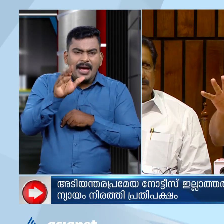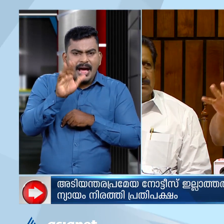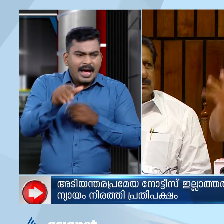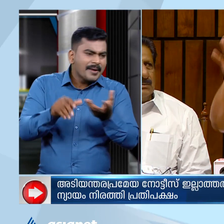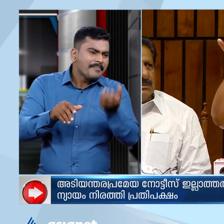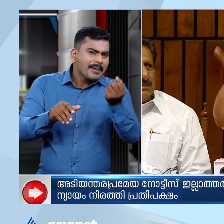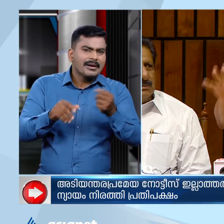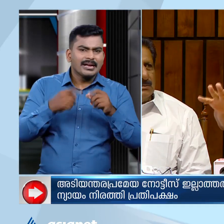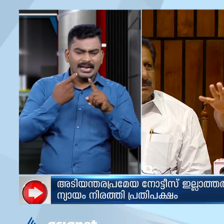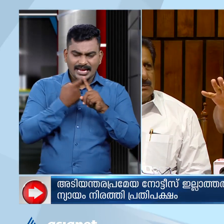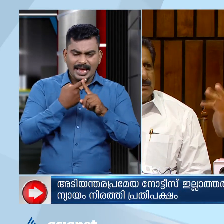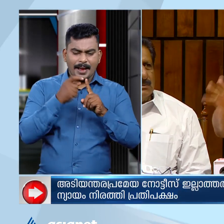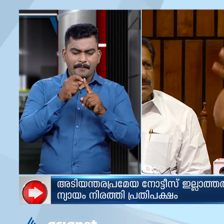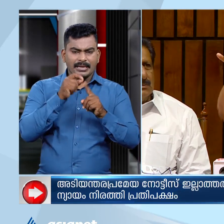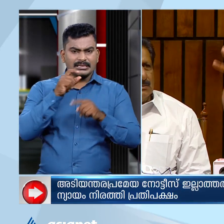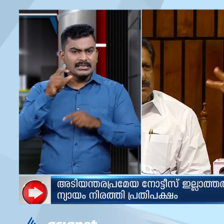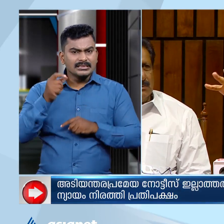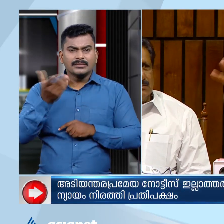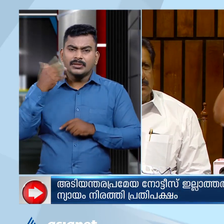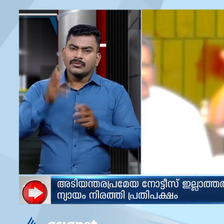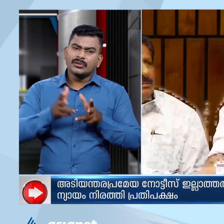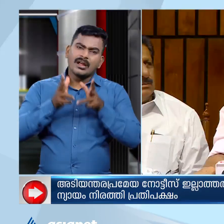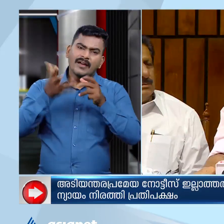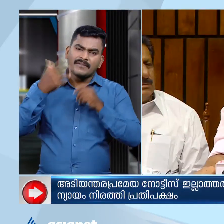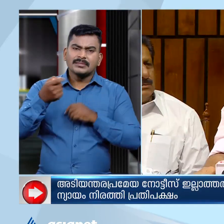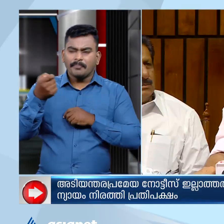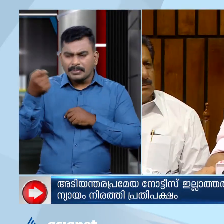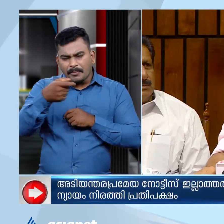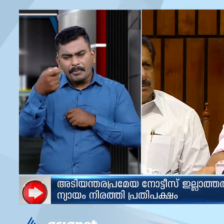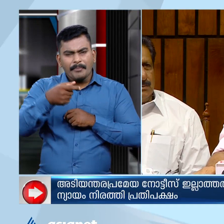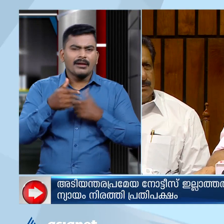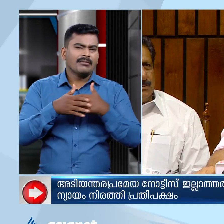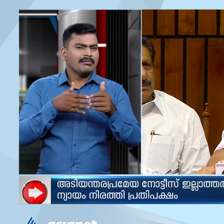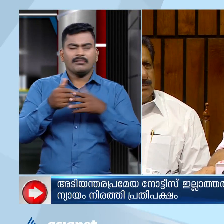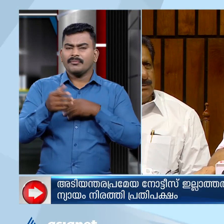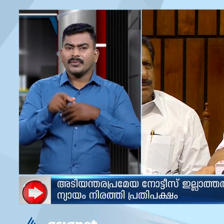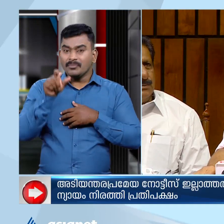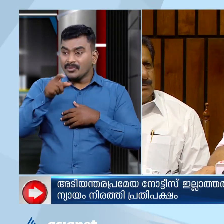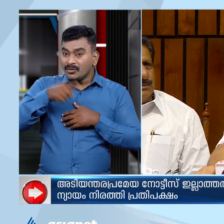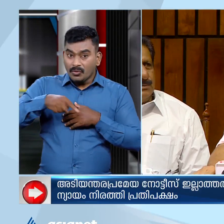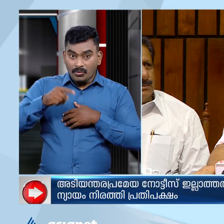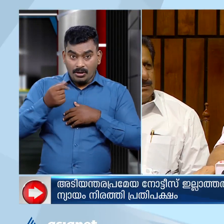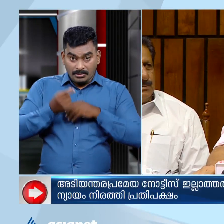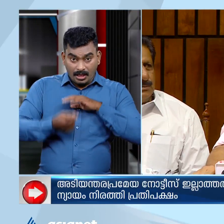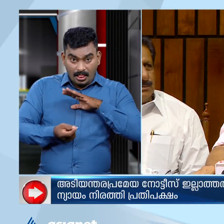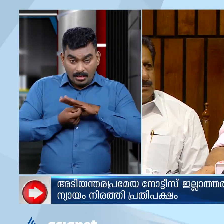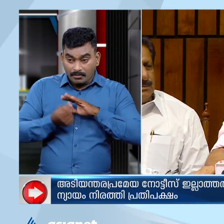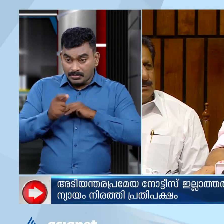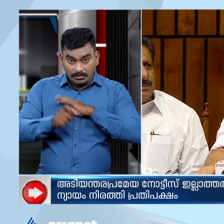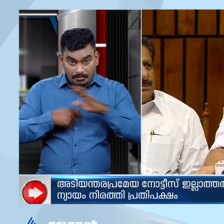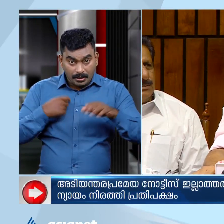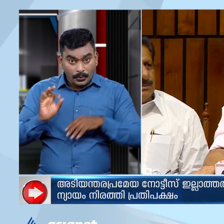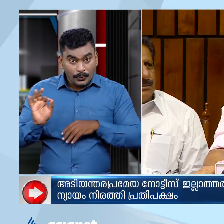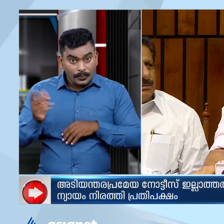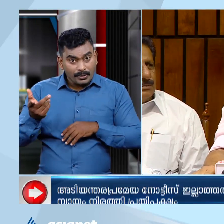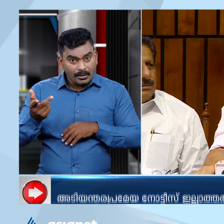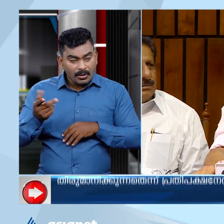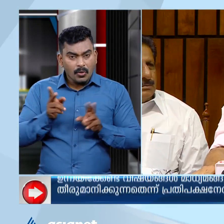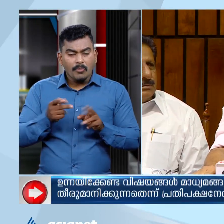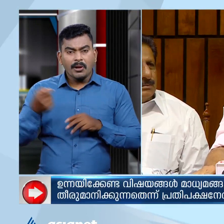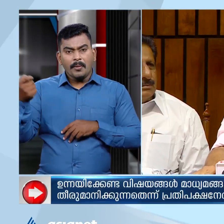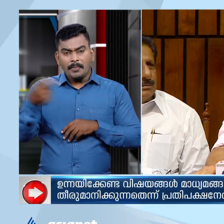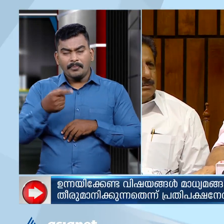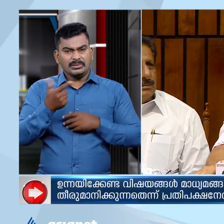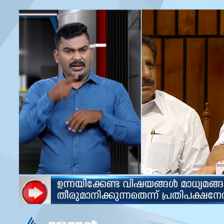പണം പിരിക്കാൻ സംഭാവന വാങ്ങിക്കാൻ അവരെ ഓതറൈസ് ചെയ്തിട്ടുണ്ട്. അദ്ദേഹം കള്ളക്കടത്ത് നടത്തുന്ന ആളൊന്നുമല്ലല്ലോ. അല്ല വെയിറ്റ് വെയിറ്റ് അല്ലല്ല ലഹരി